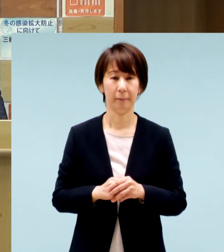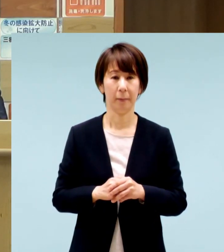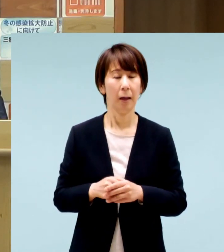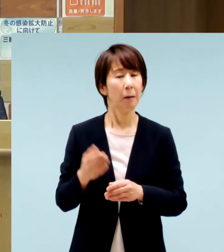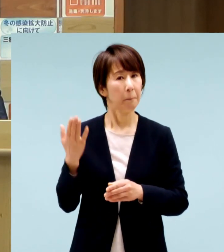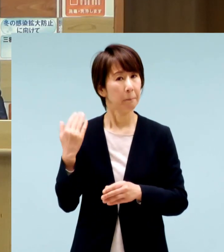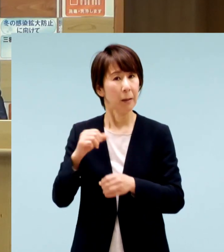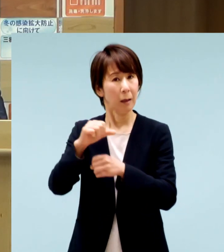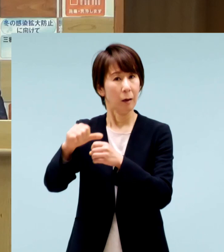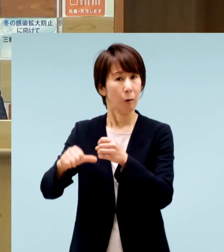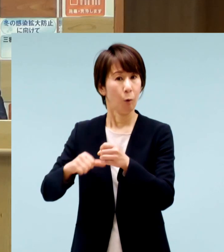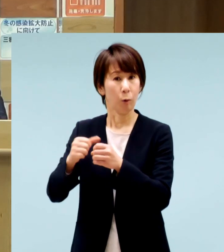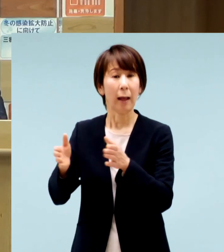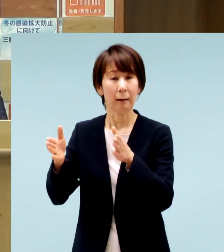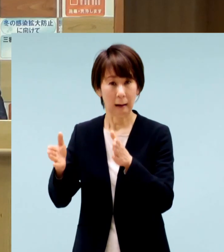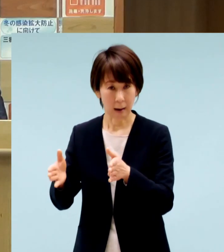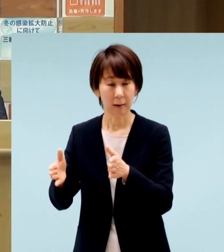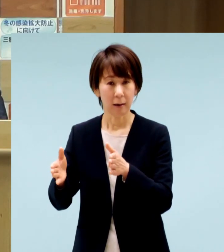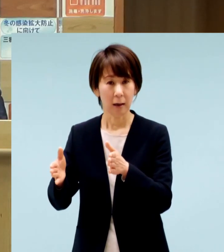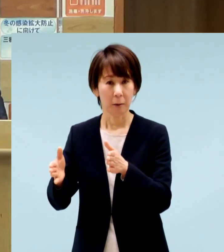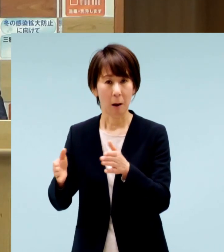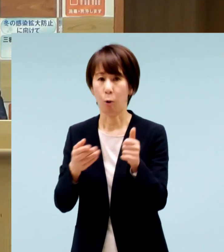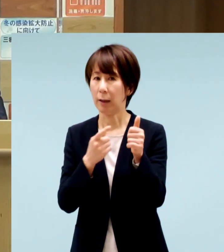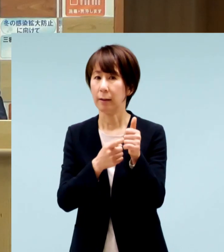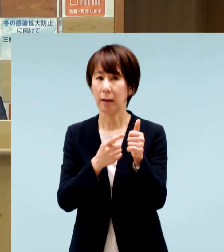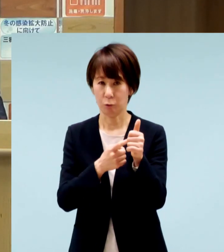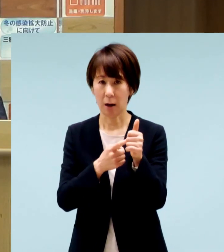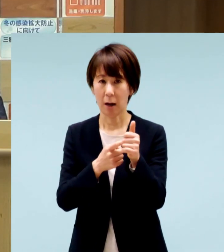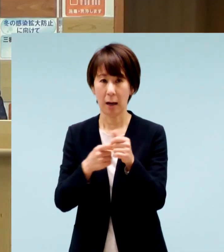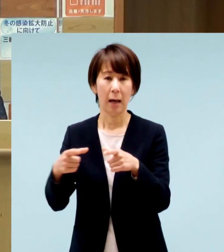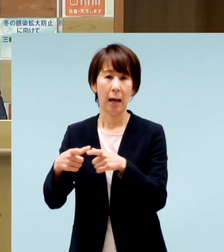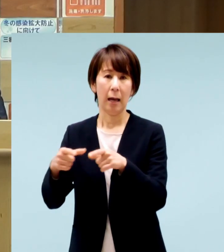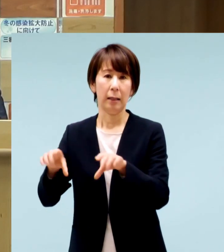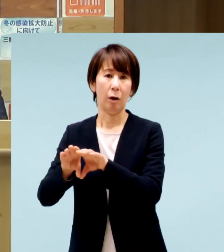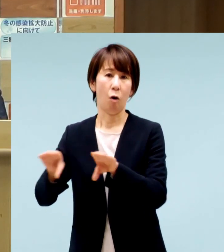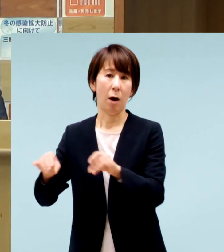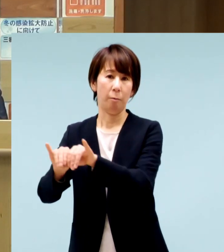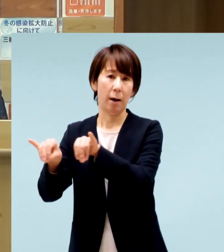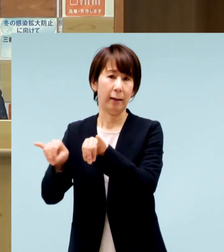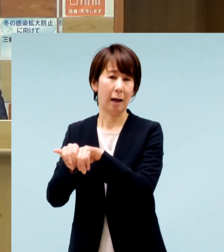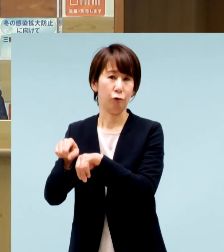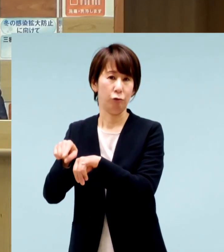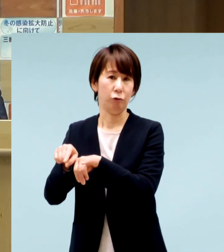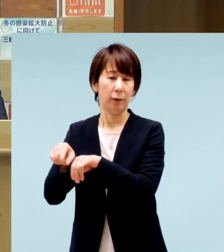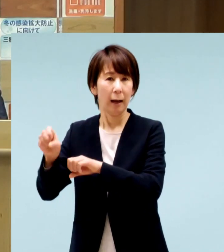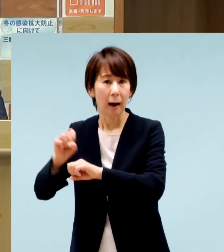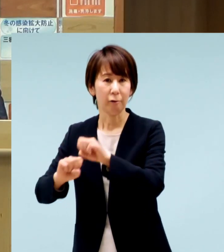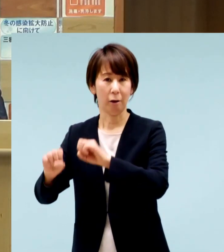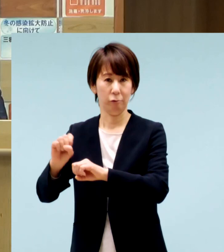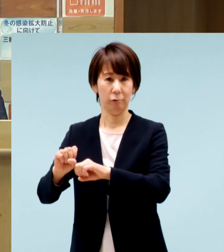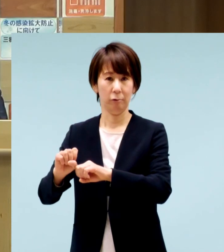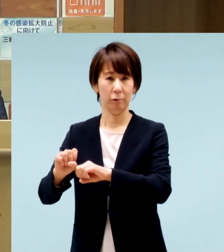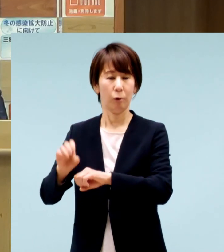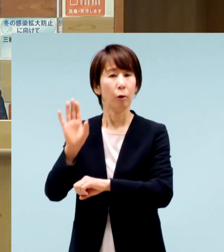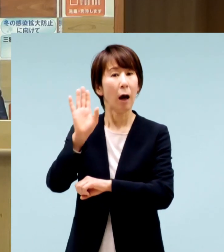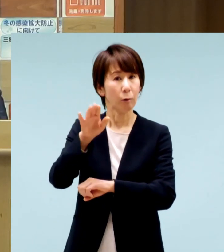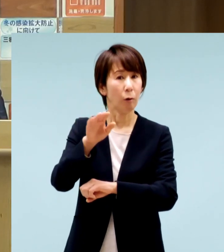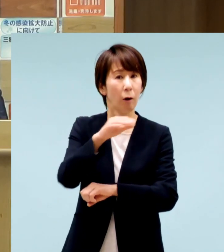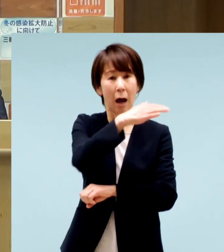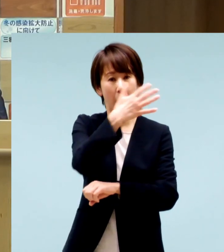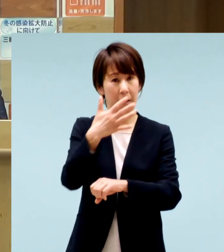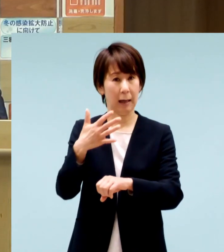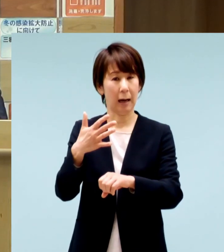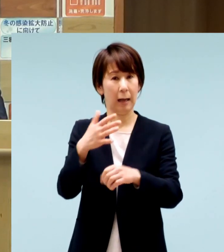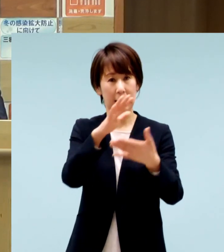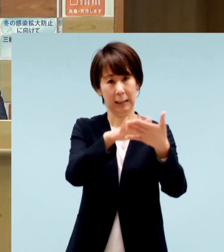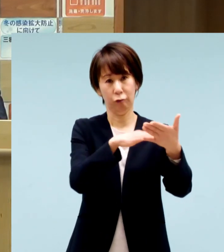この日ハムで活躍された方ですから、その後メジャーに行かれているんで、やはり道民の